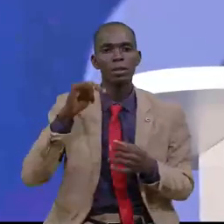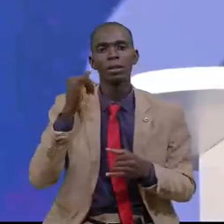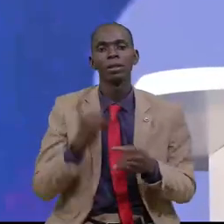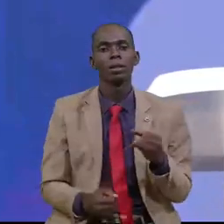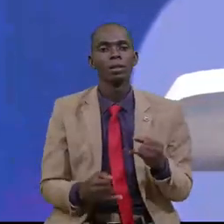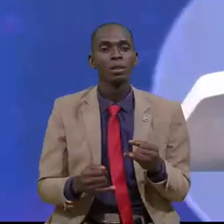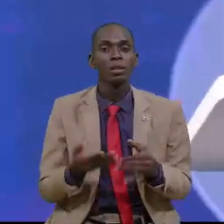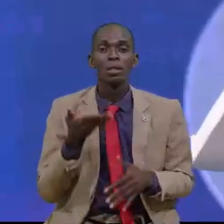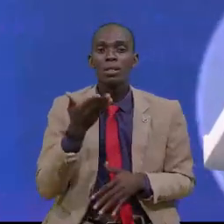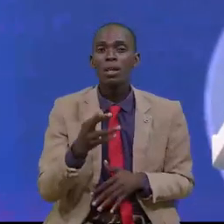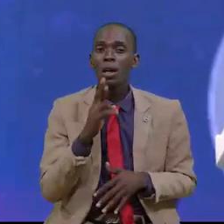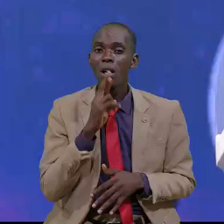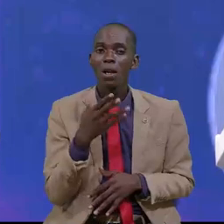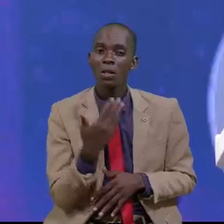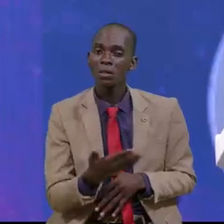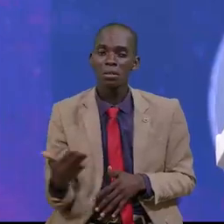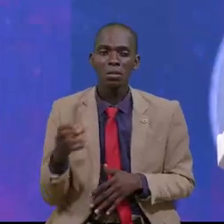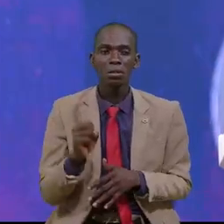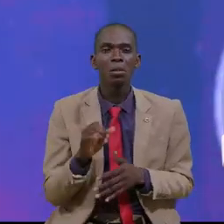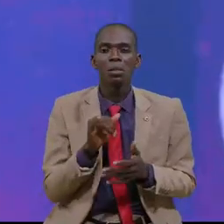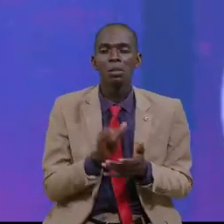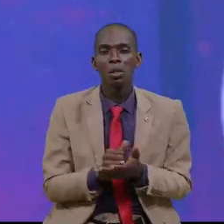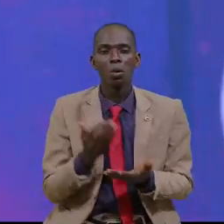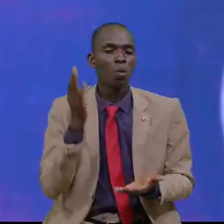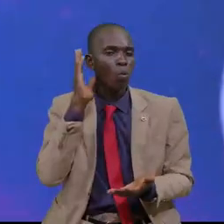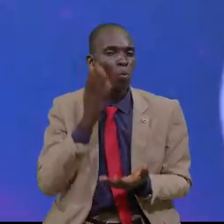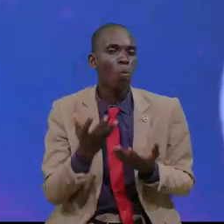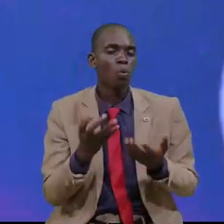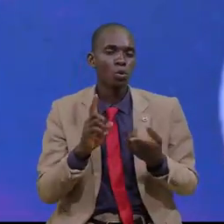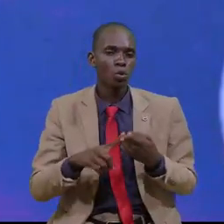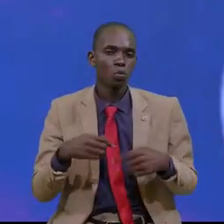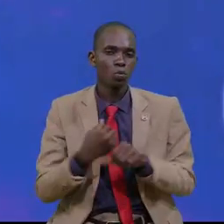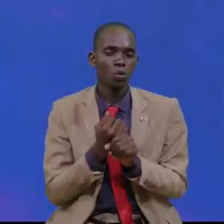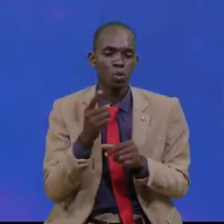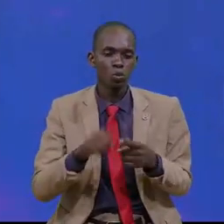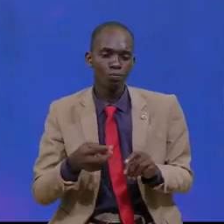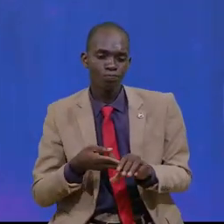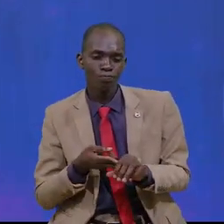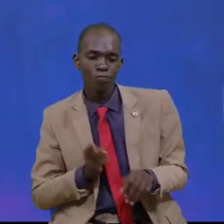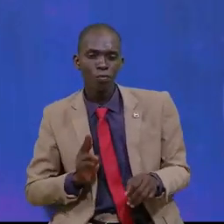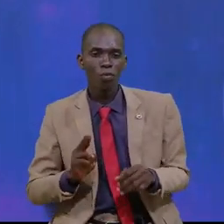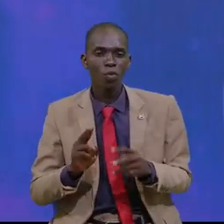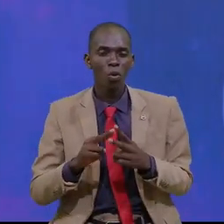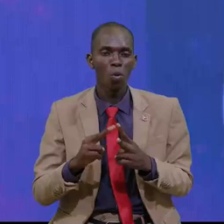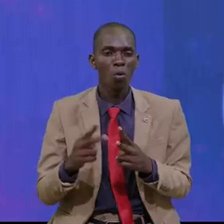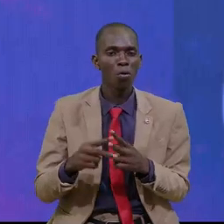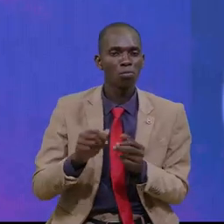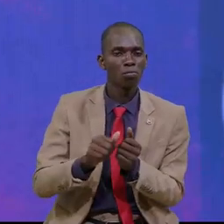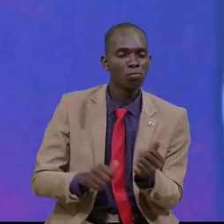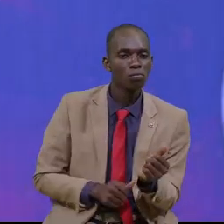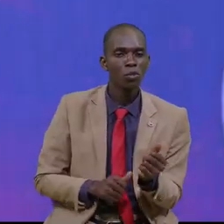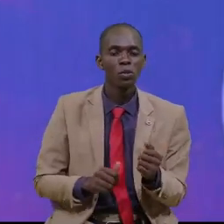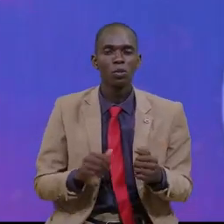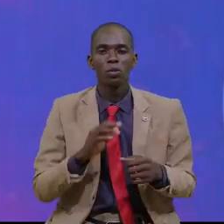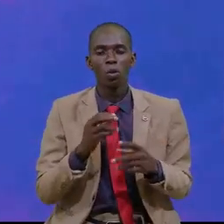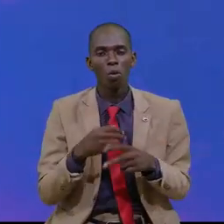jusqu'à la fin, il y a des choses qui vont vouloir vous amener à ne pas retenir votre conviction du